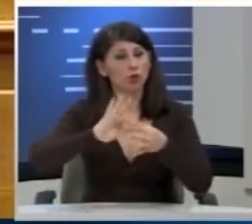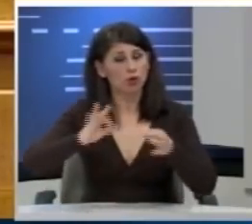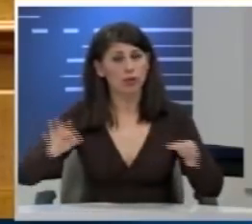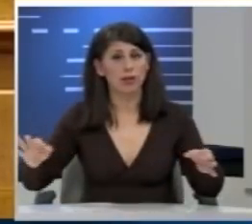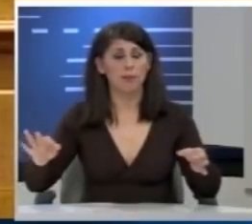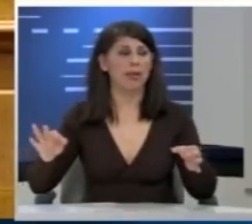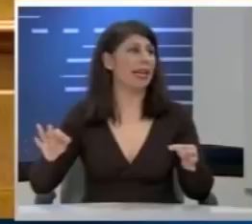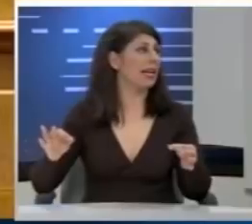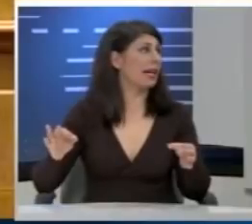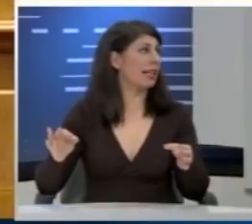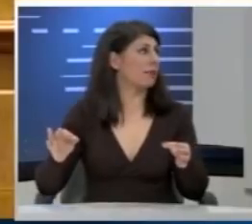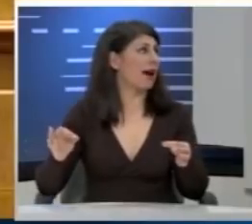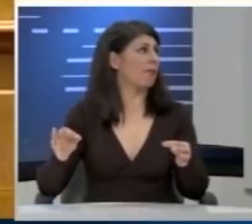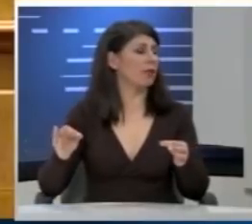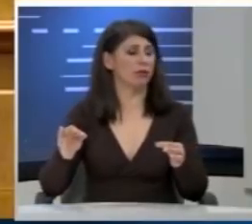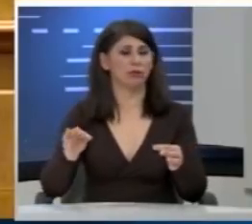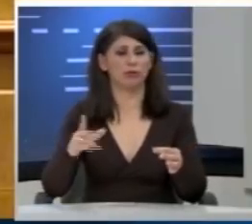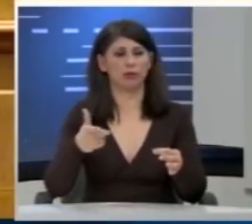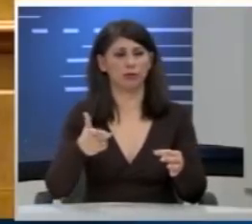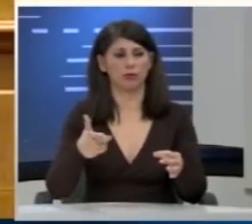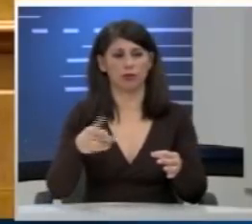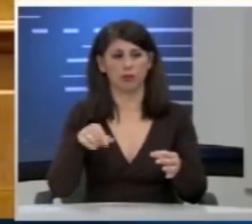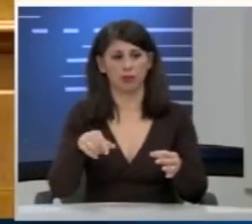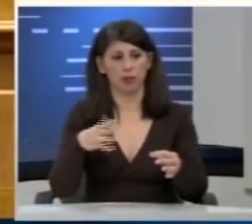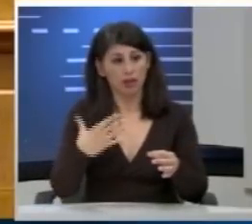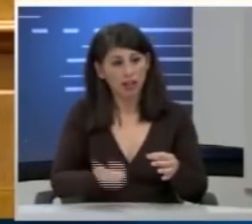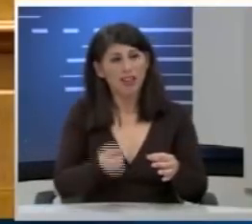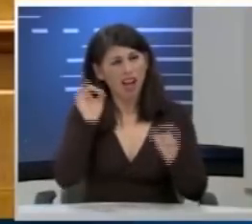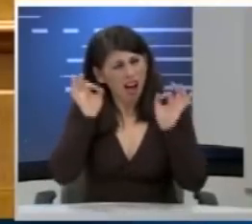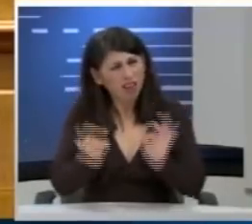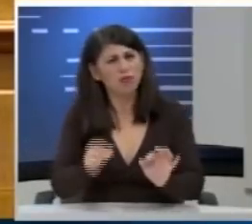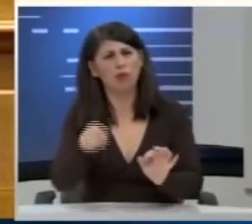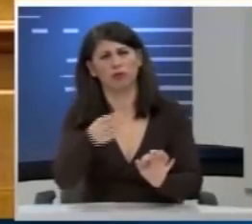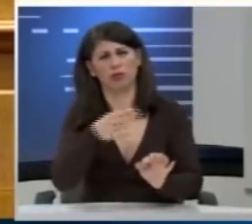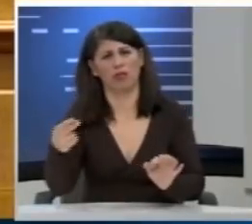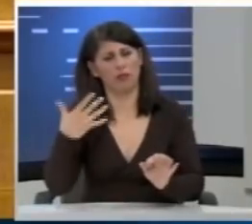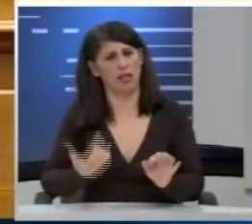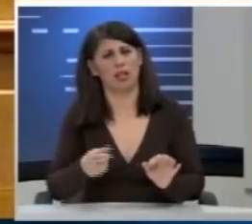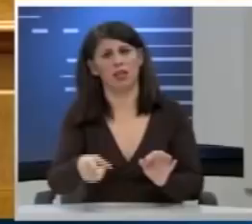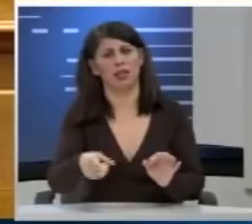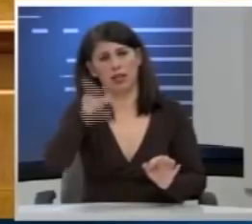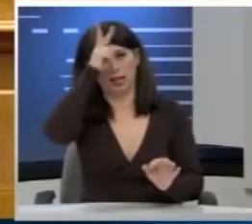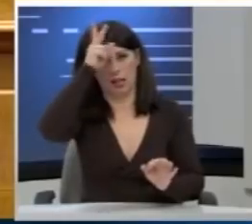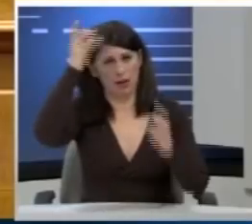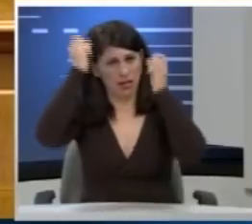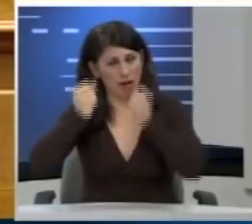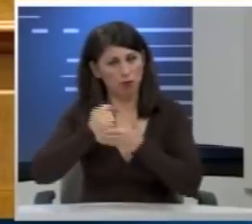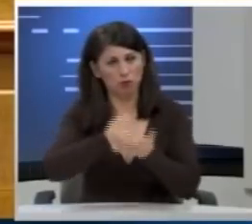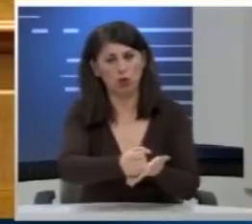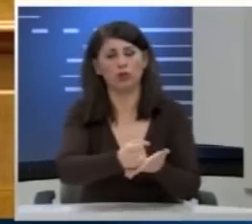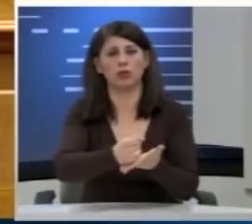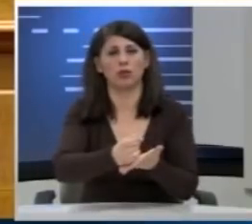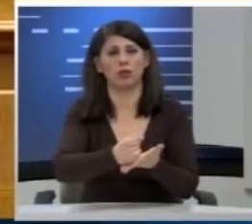ιστορικό, πολιτικό και ηθικό βάρος, τέτοιο ακριβώς ζήτημα είναι οι γερμανικές